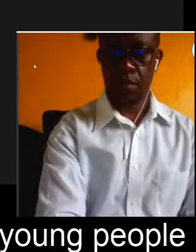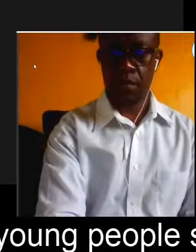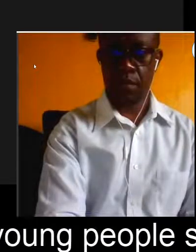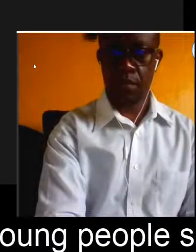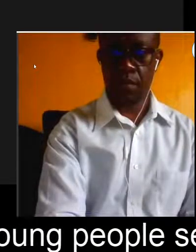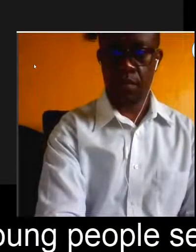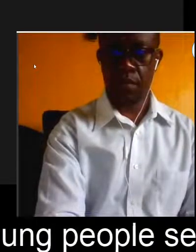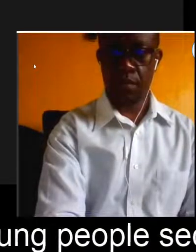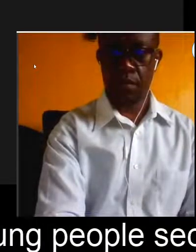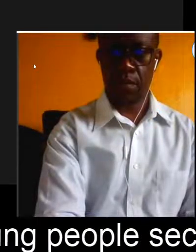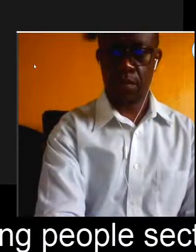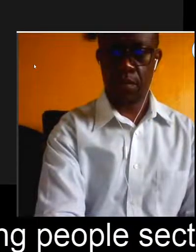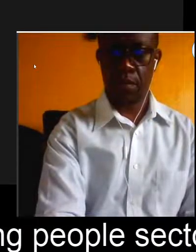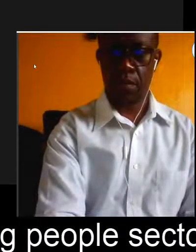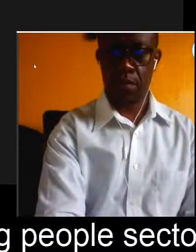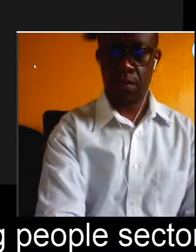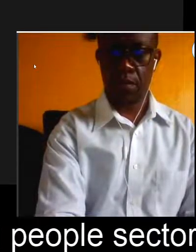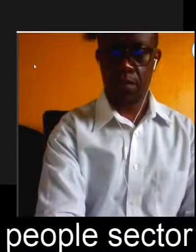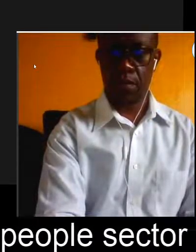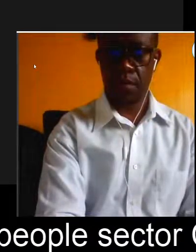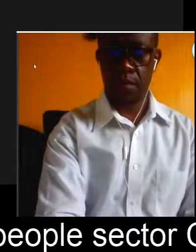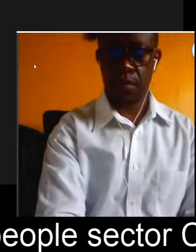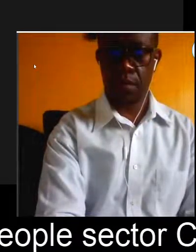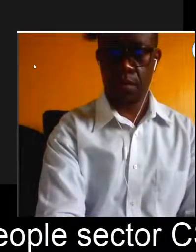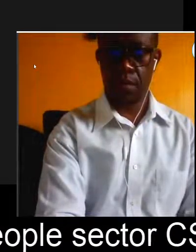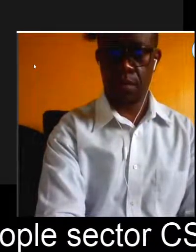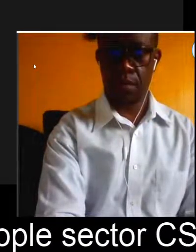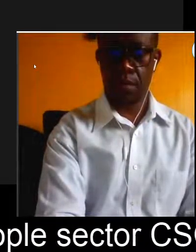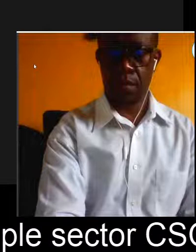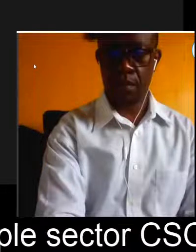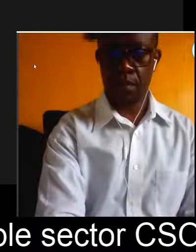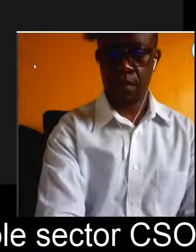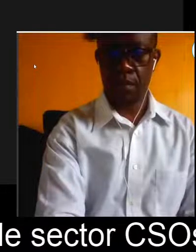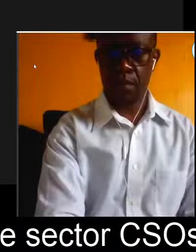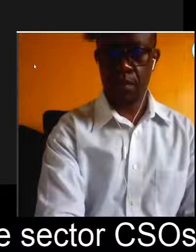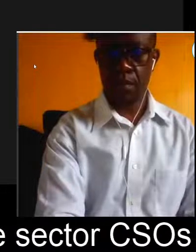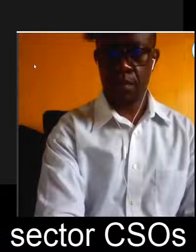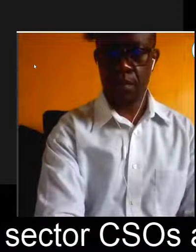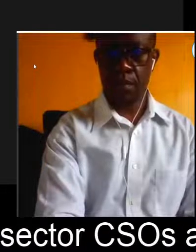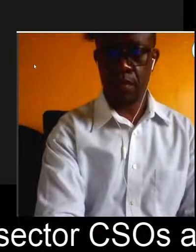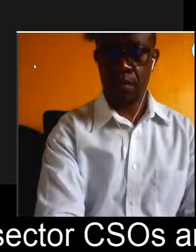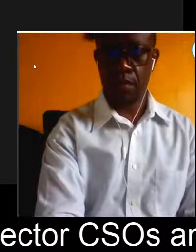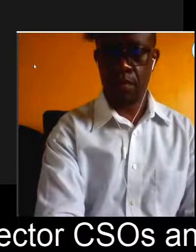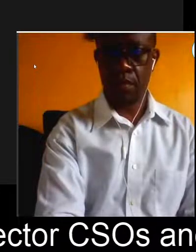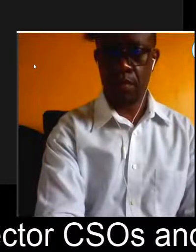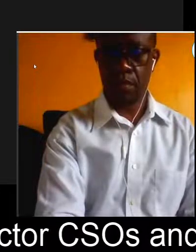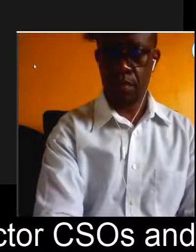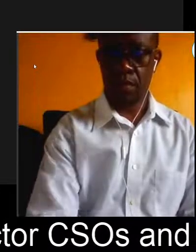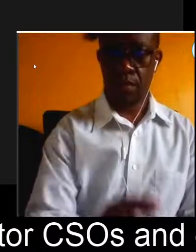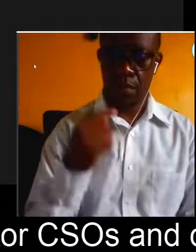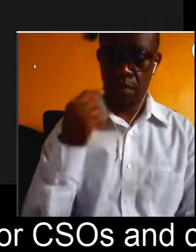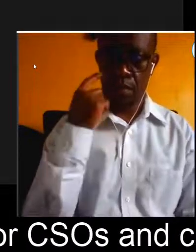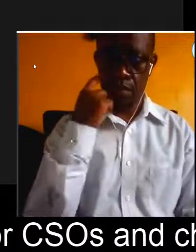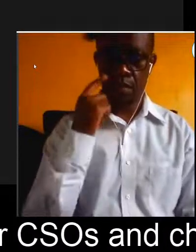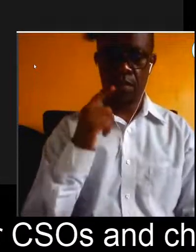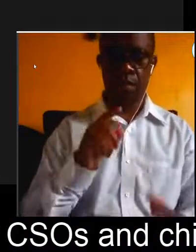riz, mais actuellement on arrive à plus de 5000 enfants qui sont dans la rue. Et aussi une campagne